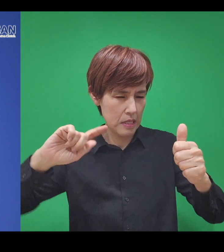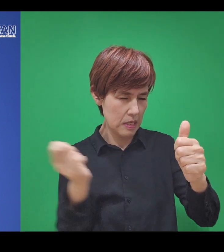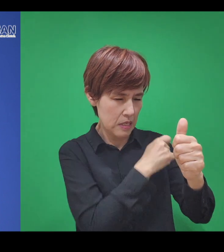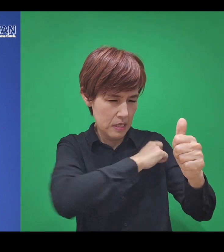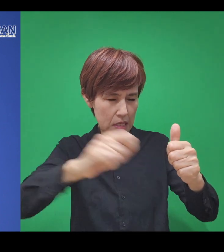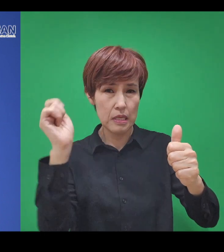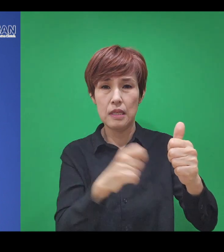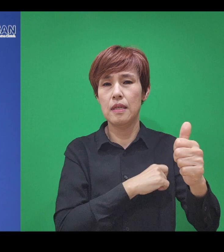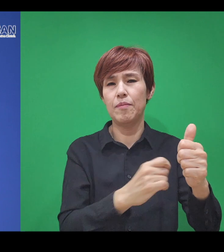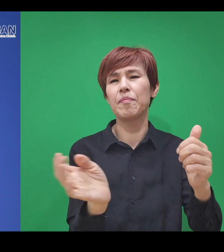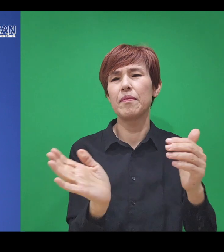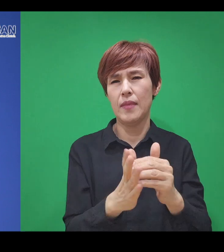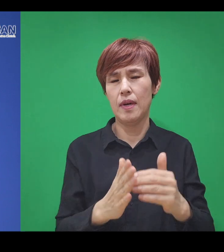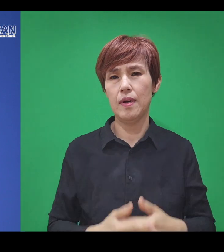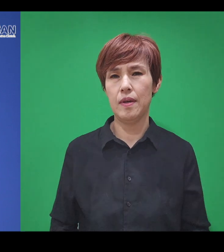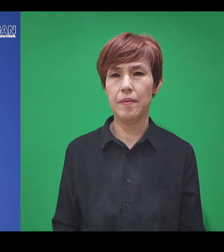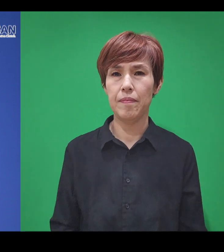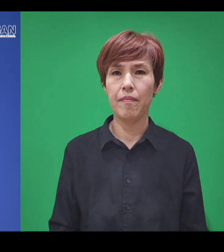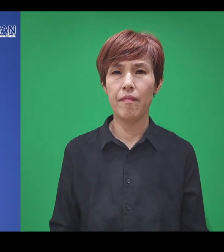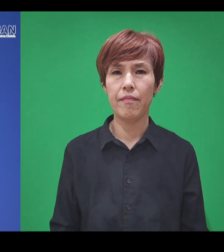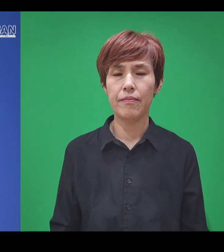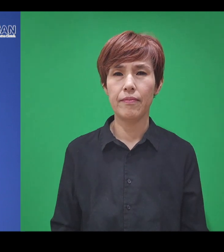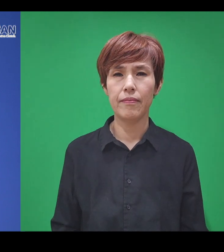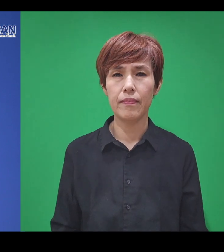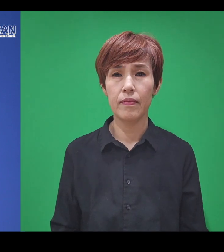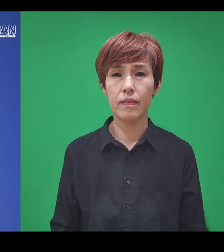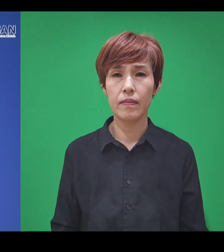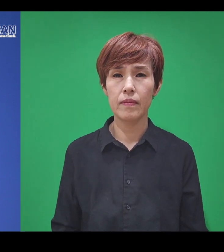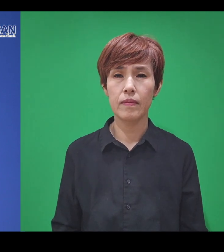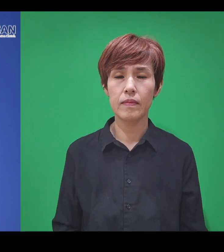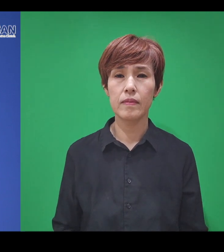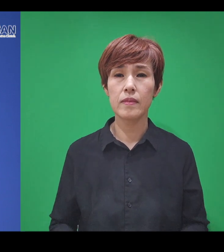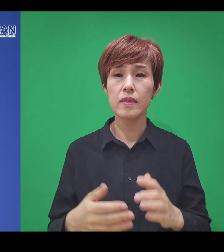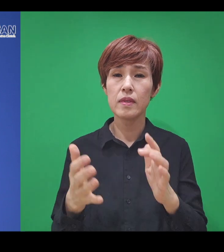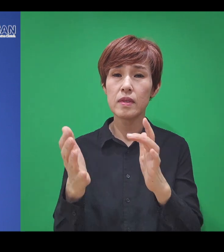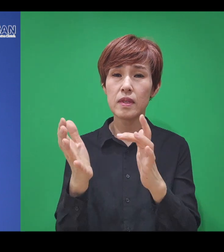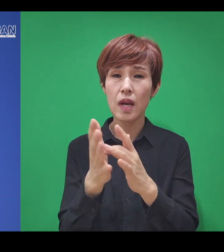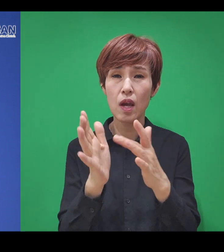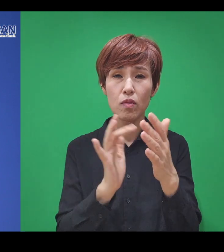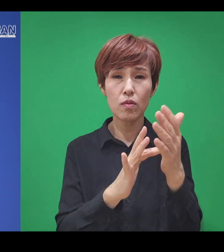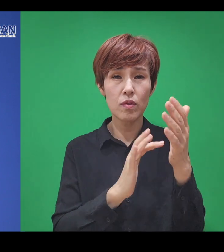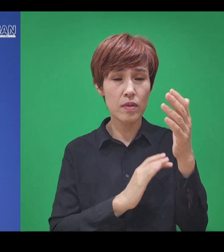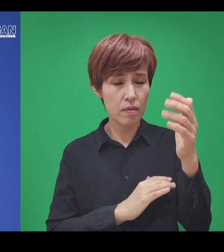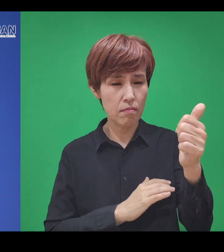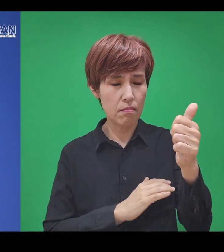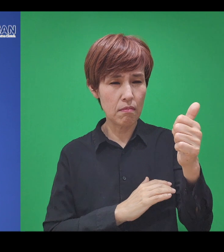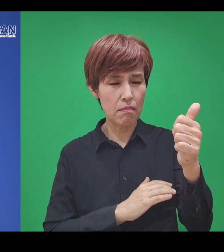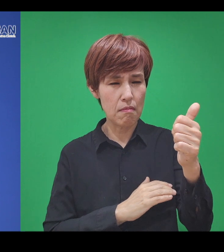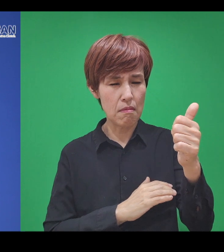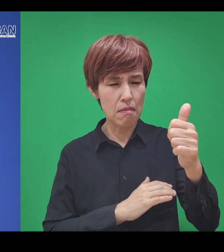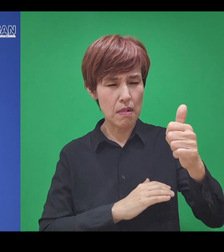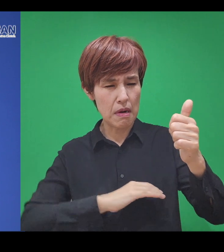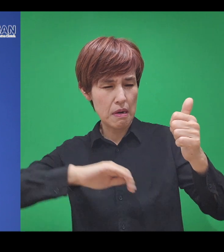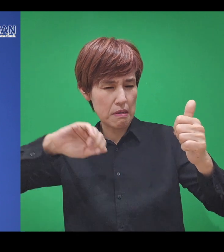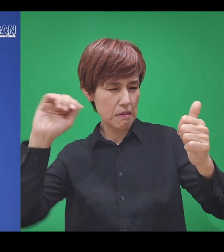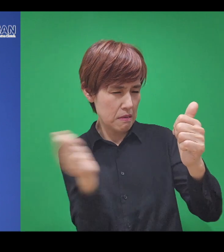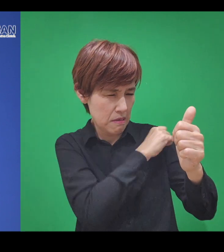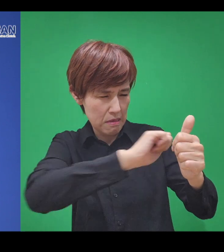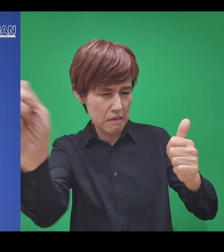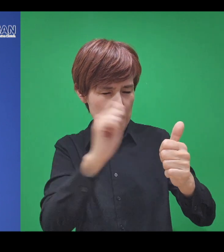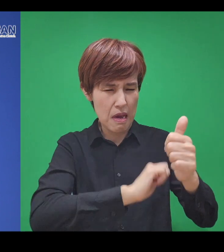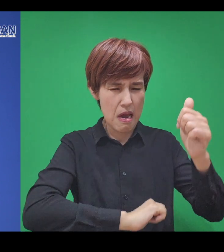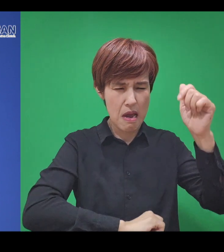고발했고 고발대로 되지는 않았어도 예수님의 채찍에 많이 맞은 모습을 보면 좀 성을 덜 낼까